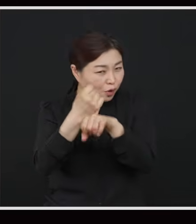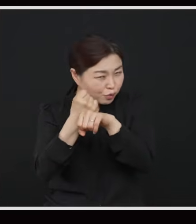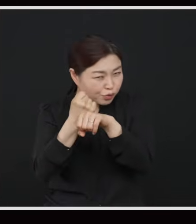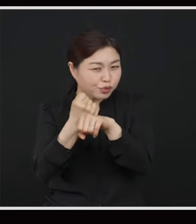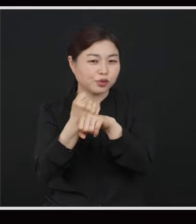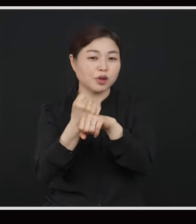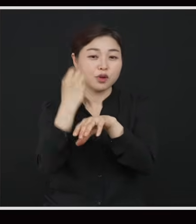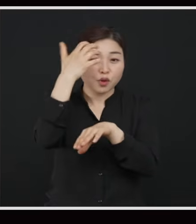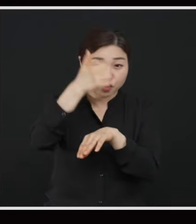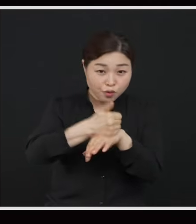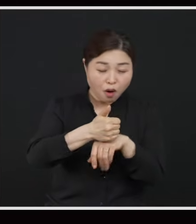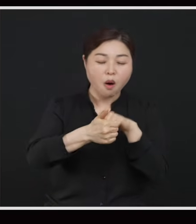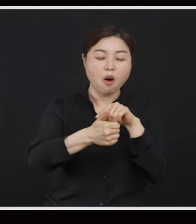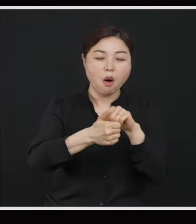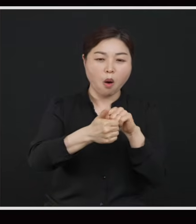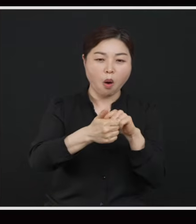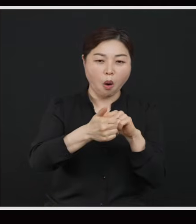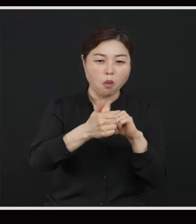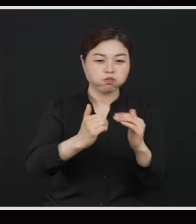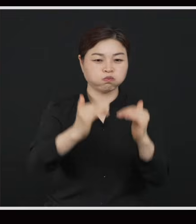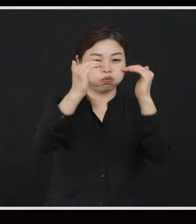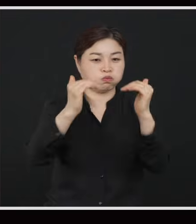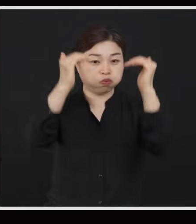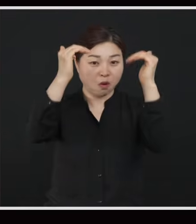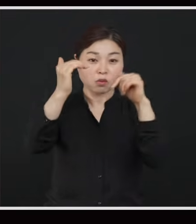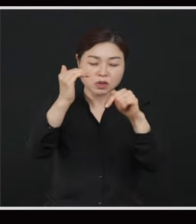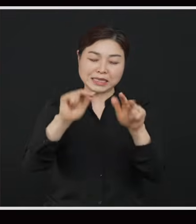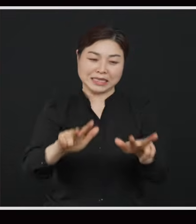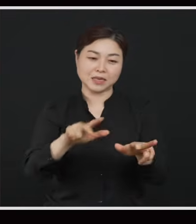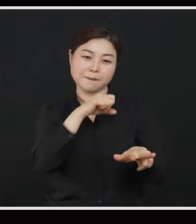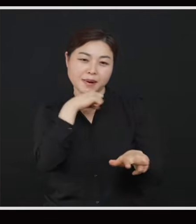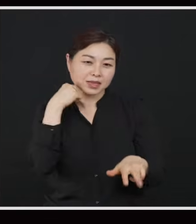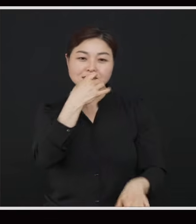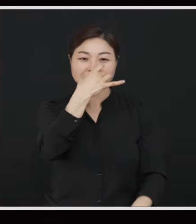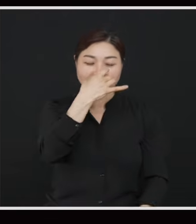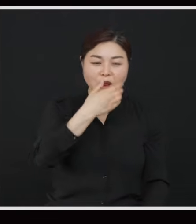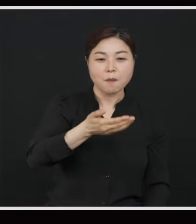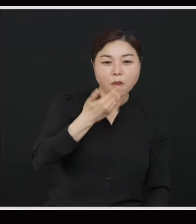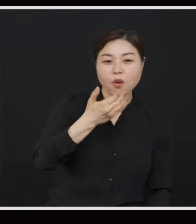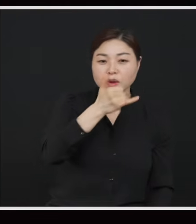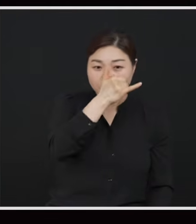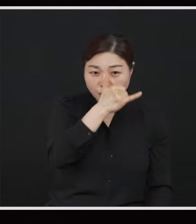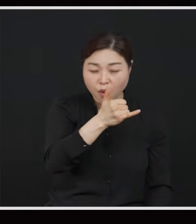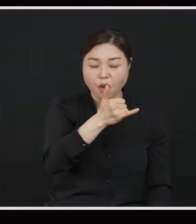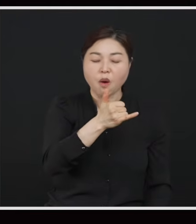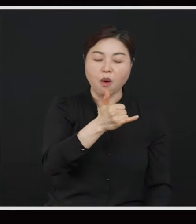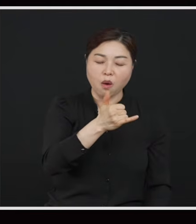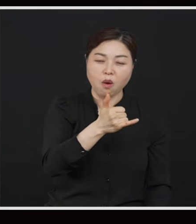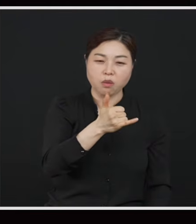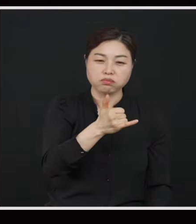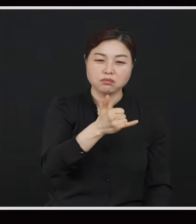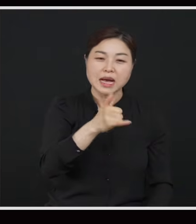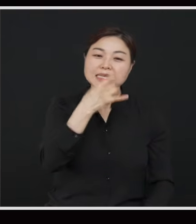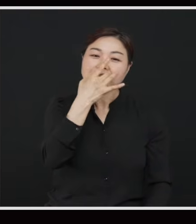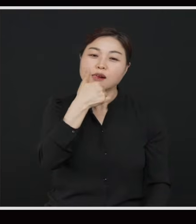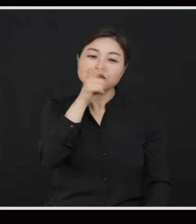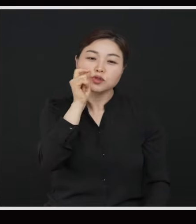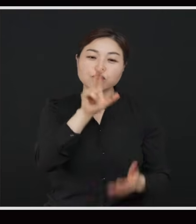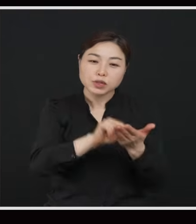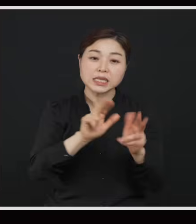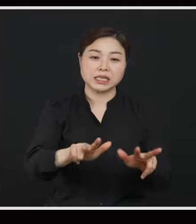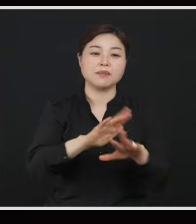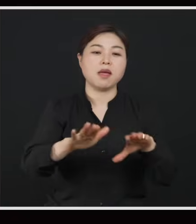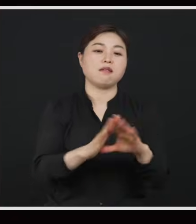돼서 거기에서 시작한 품종 개량 때문에 저희가 맛있는 쌀도 먹고 그리고 식량 문제도 지금 해결이